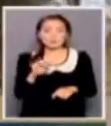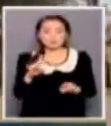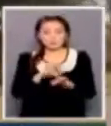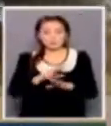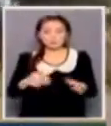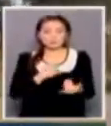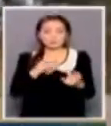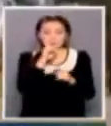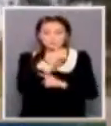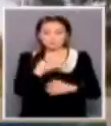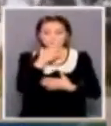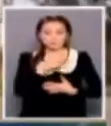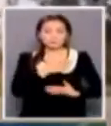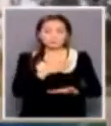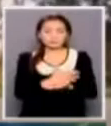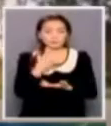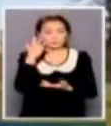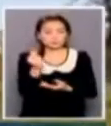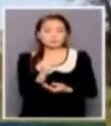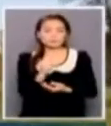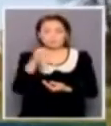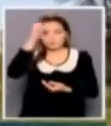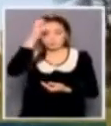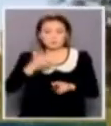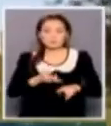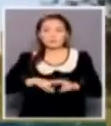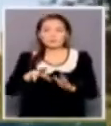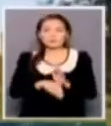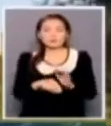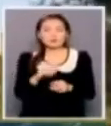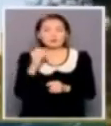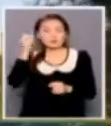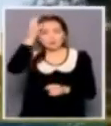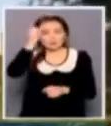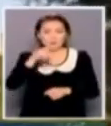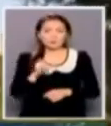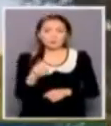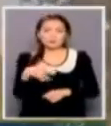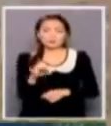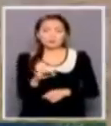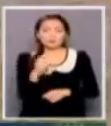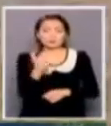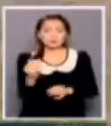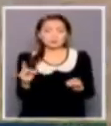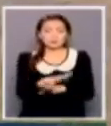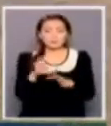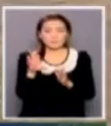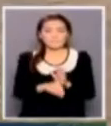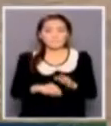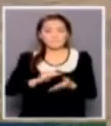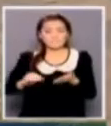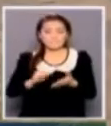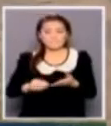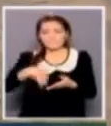поэзиясындағы менің ерекше жақсы көретін сүйікті ақыным. Бұл публицист Жұмекен танушы Амангелді Кеңшілікұлының жыр жампозы хақында